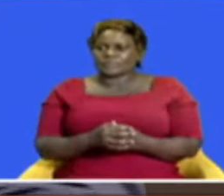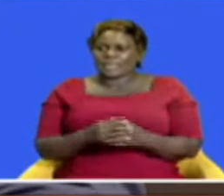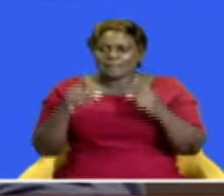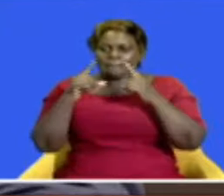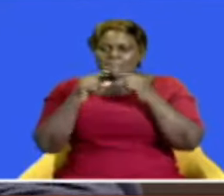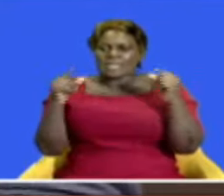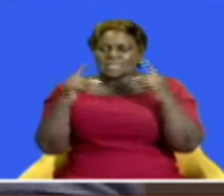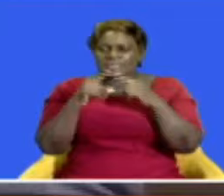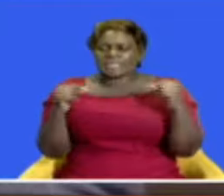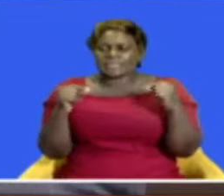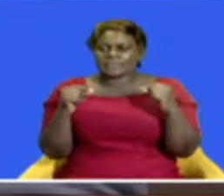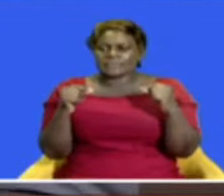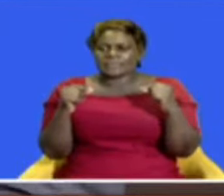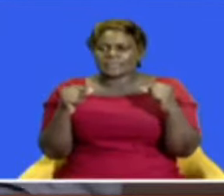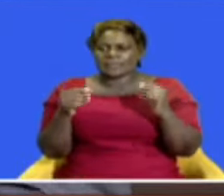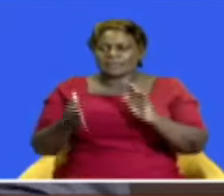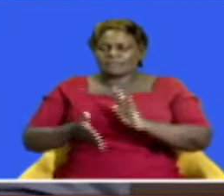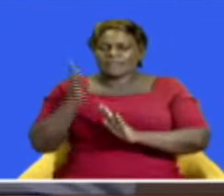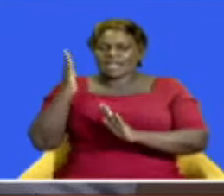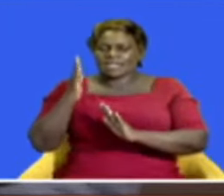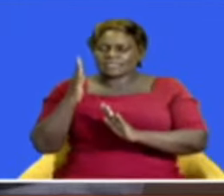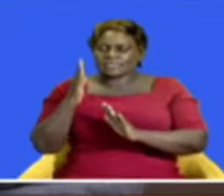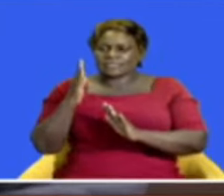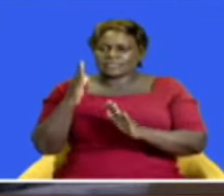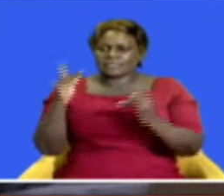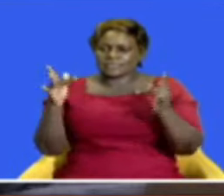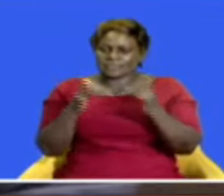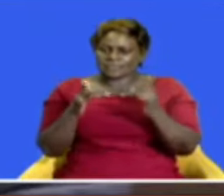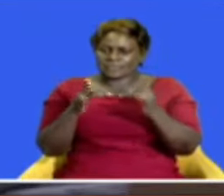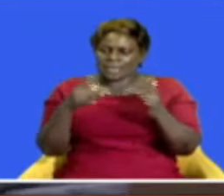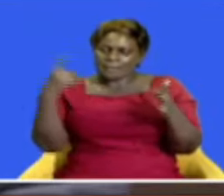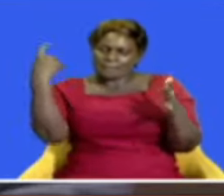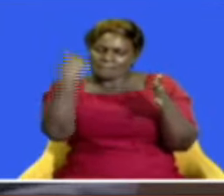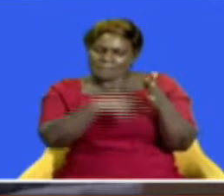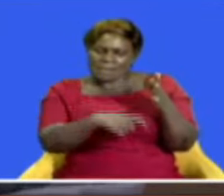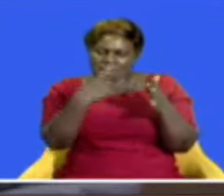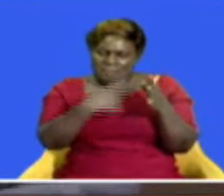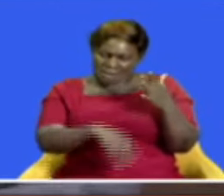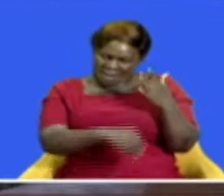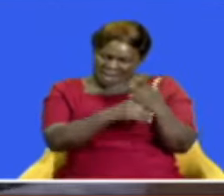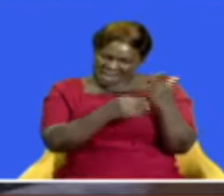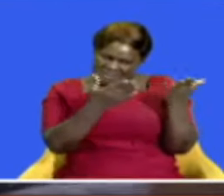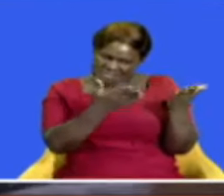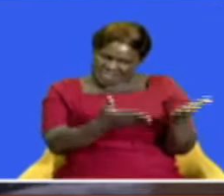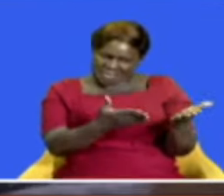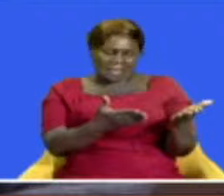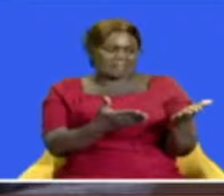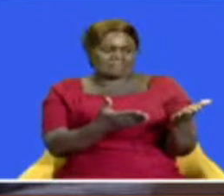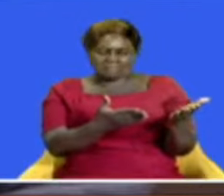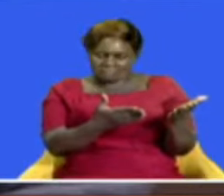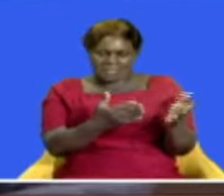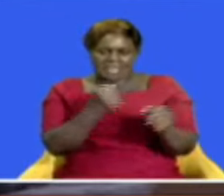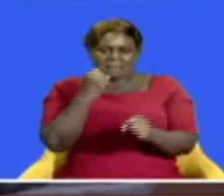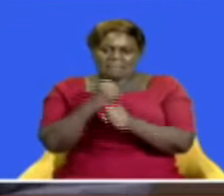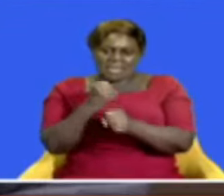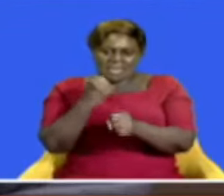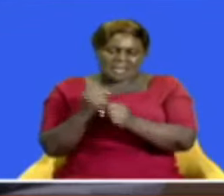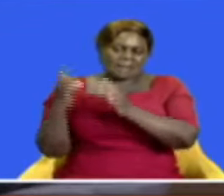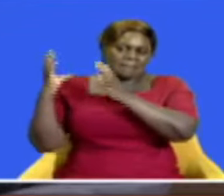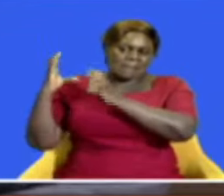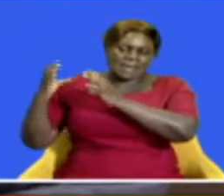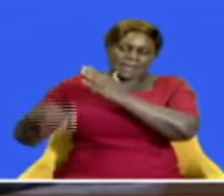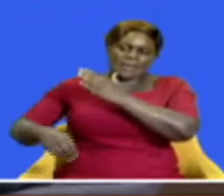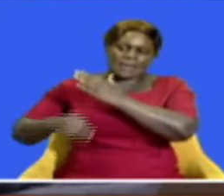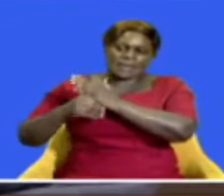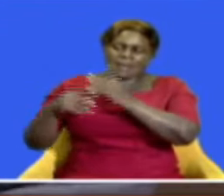ujumbe unaenda haraka kwenye mtandao. Kwa hivyo ushuru ukiweko hapo unafanya hiyo gharama inaenda